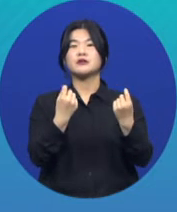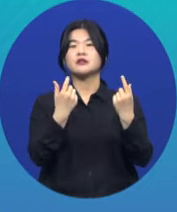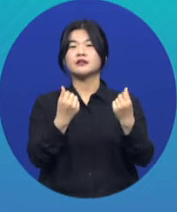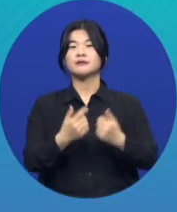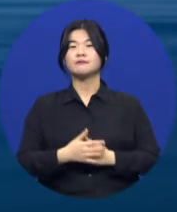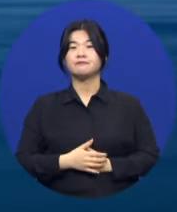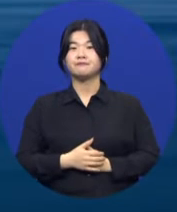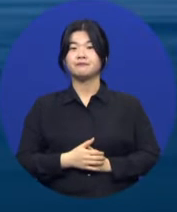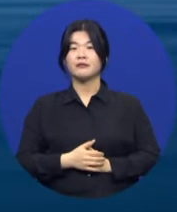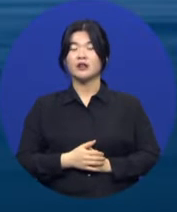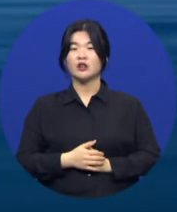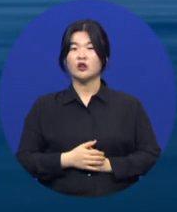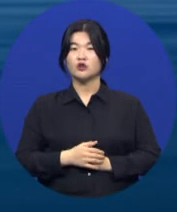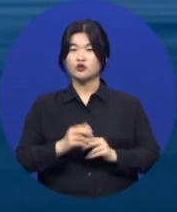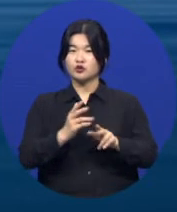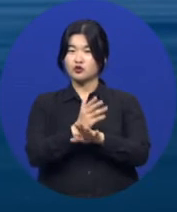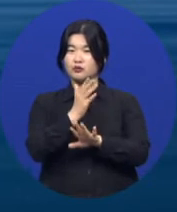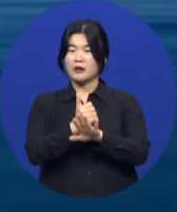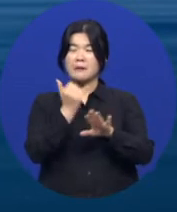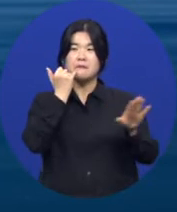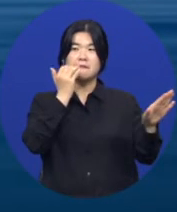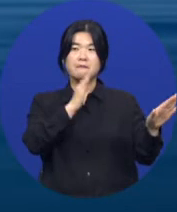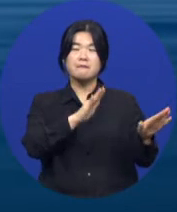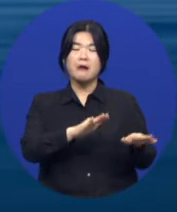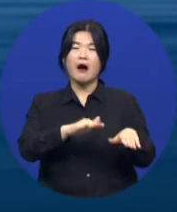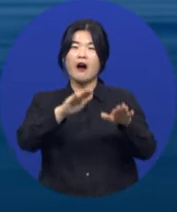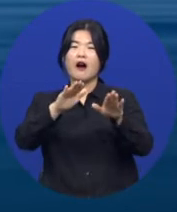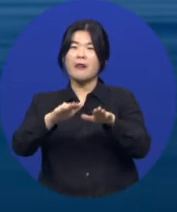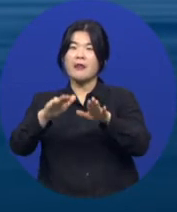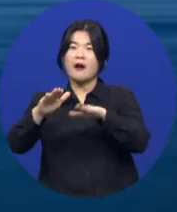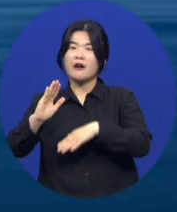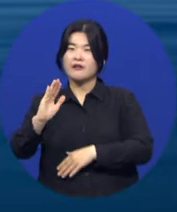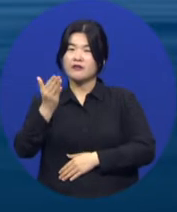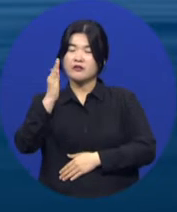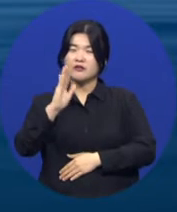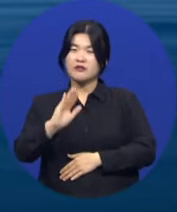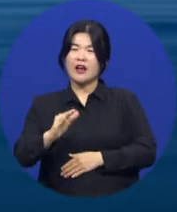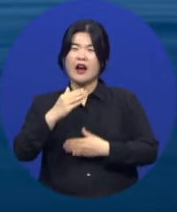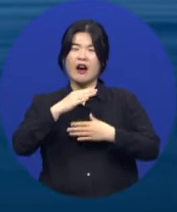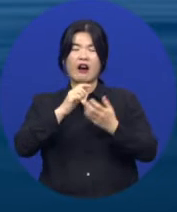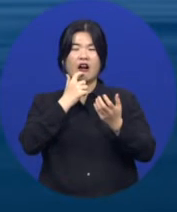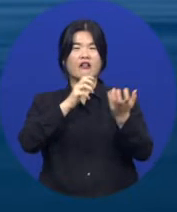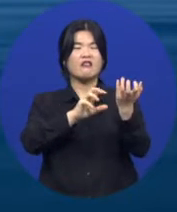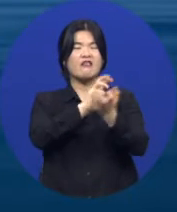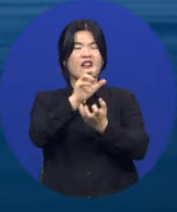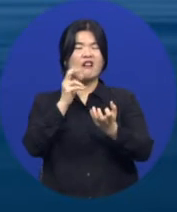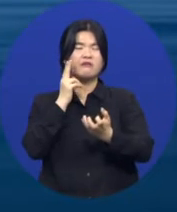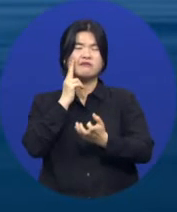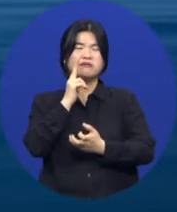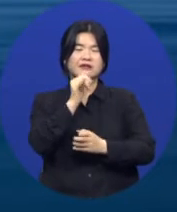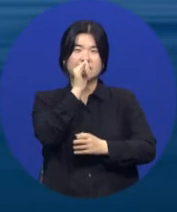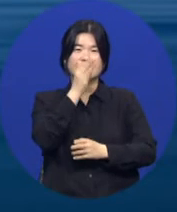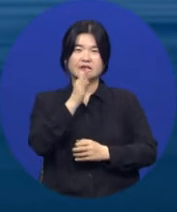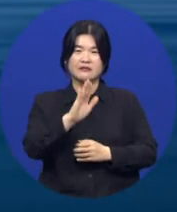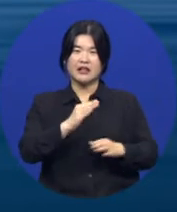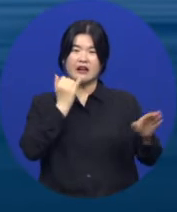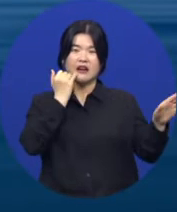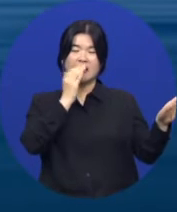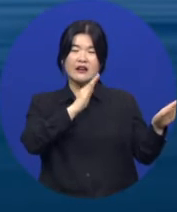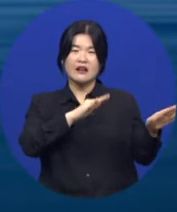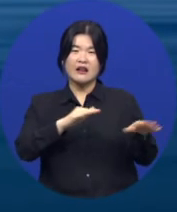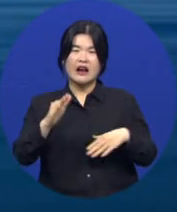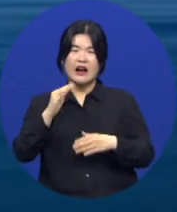씁니다 주말동안 바다의 물결은 잔잔하게 얘기 했는데요 해상에 안개가 짙게 뛰겠습니다 해안 지역에서도